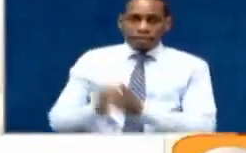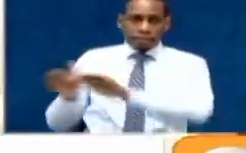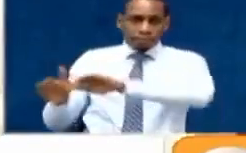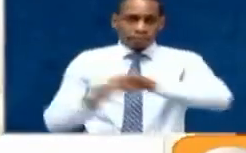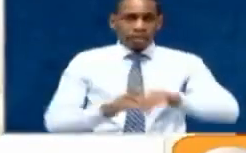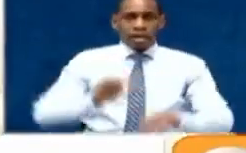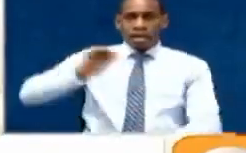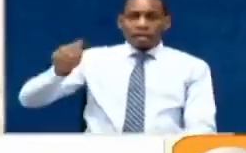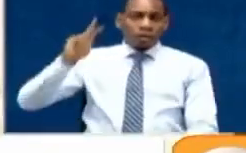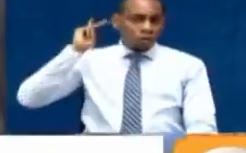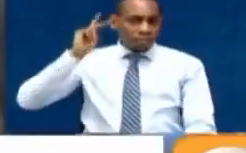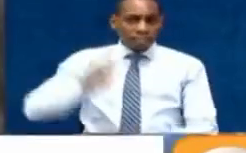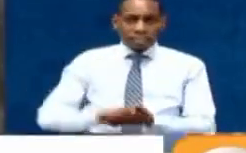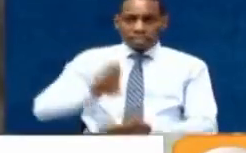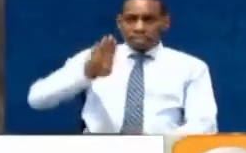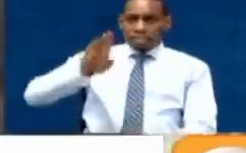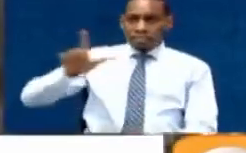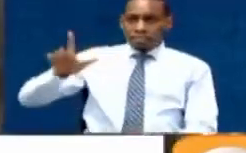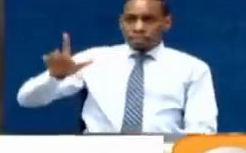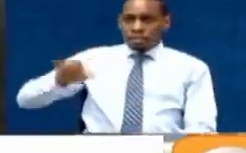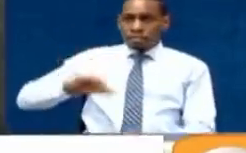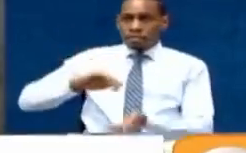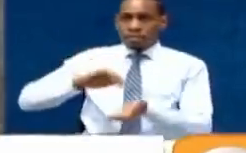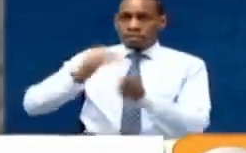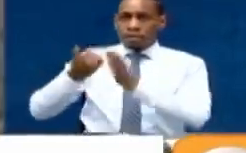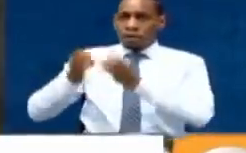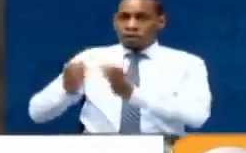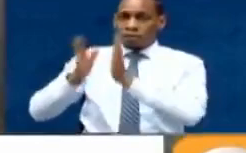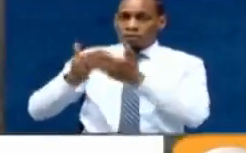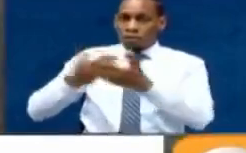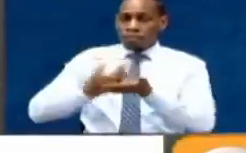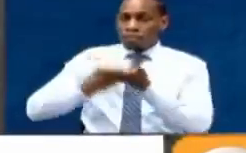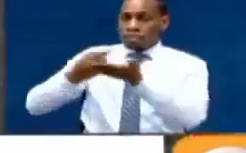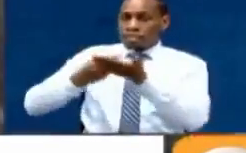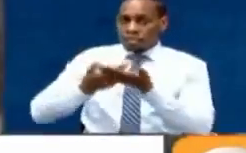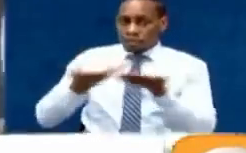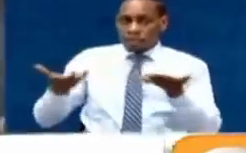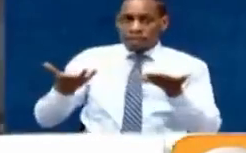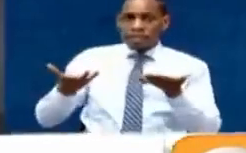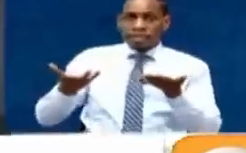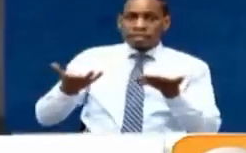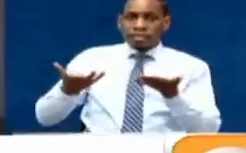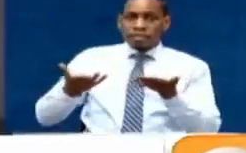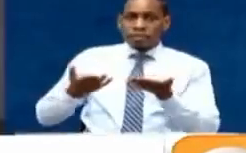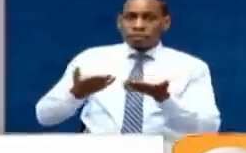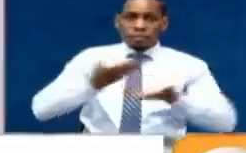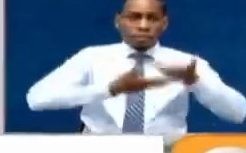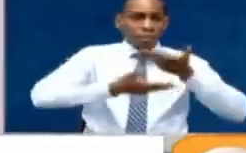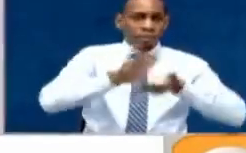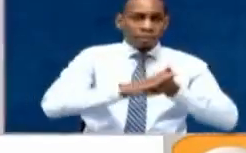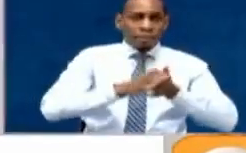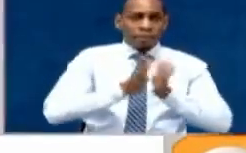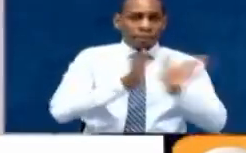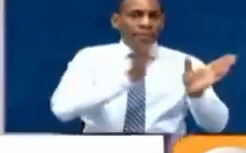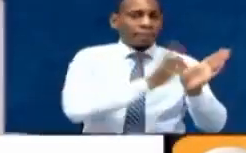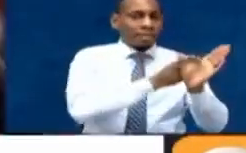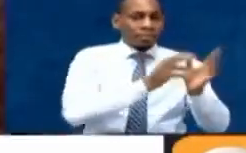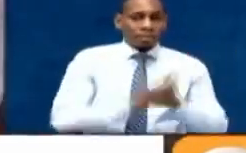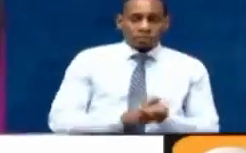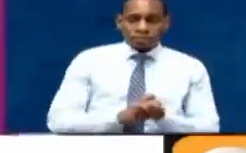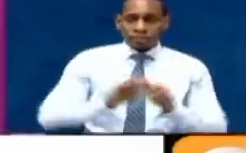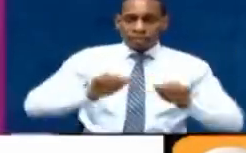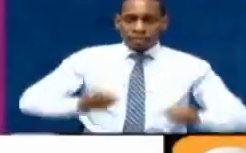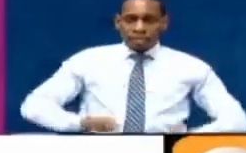ya Kisii, mswada huo umewasilishwa rasmi, ikiamuliwa kabla ya mjadala wowote, mashauriano na umma yafanyike.